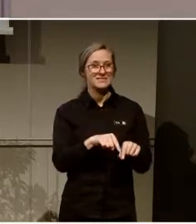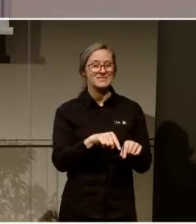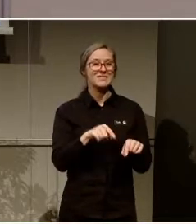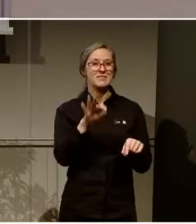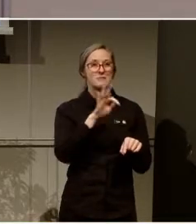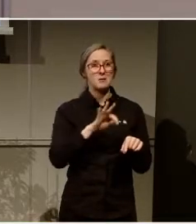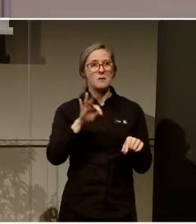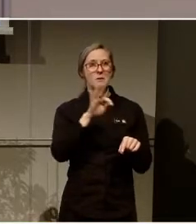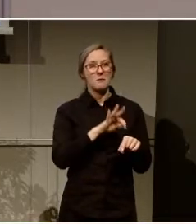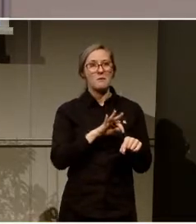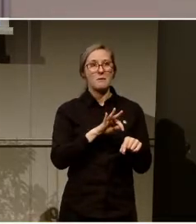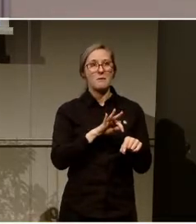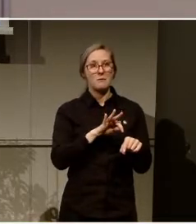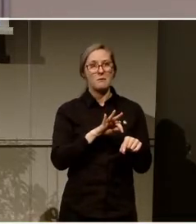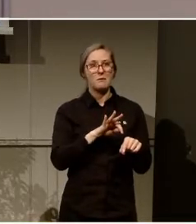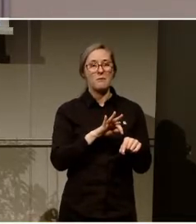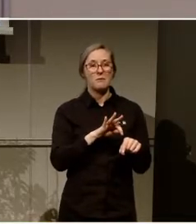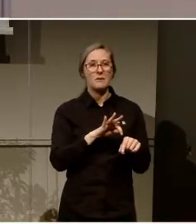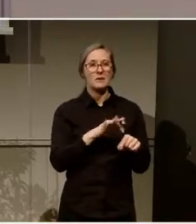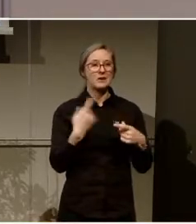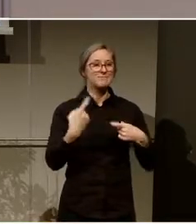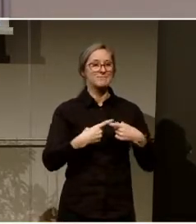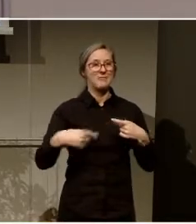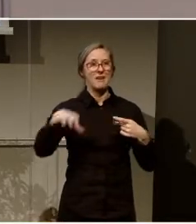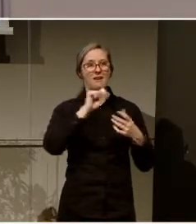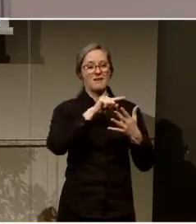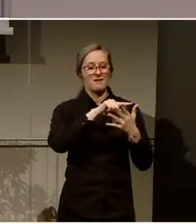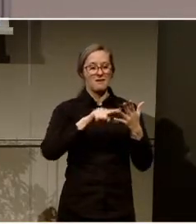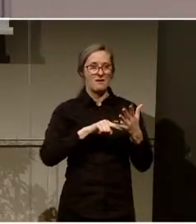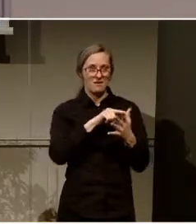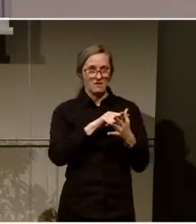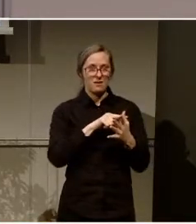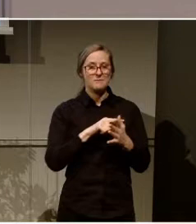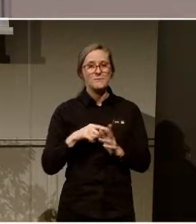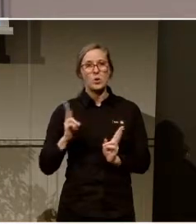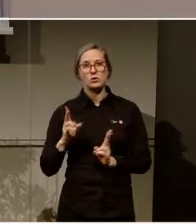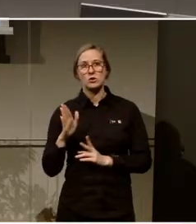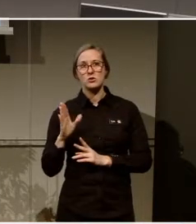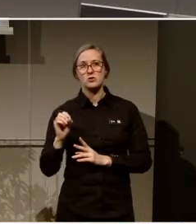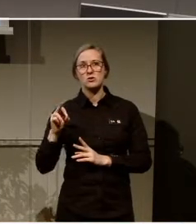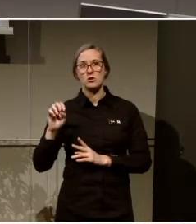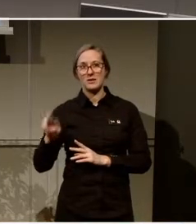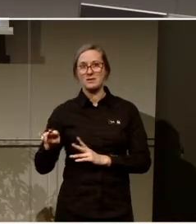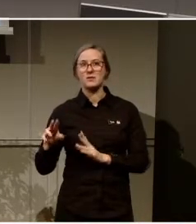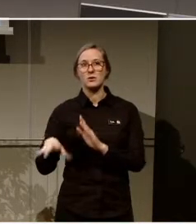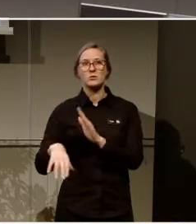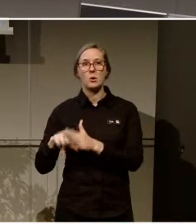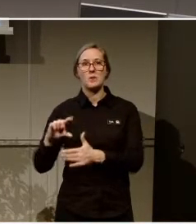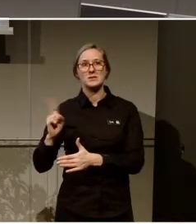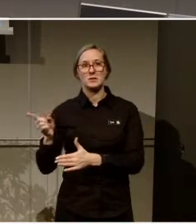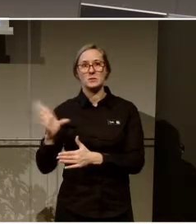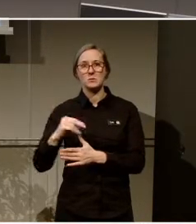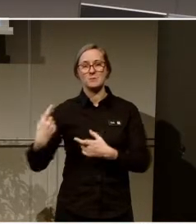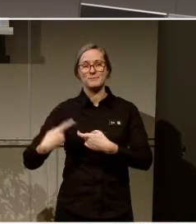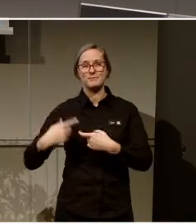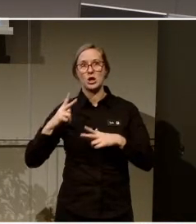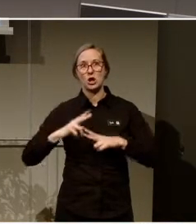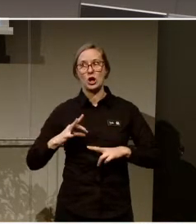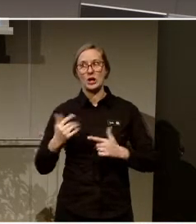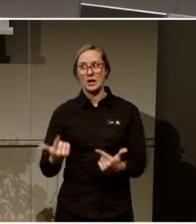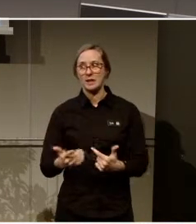röd tråd genom alla frågor. Jörgen kommer att komma in på det i trygghetsspåret. Jag ska ta